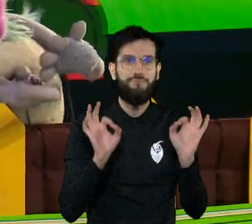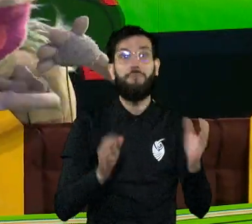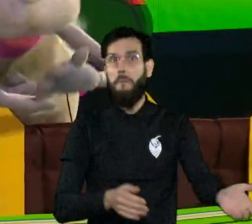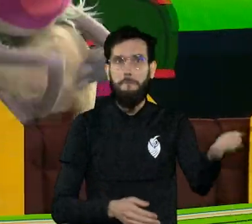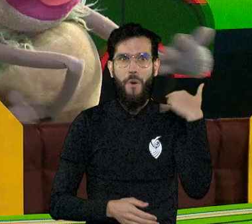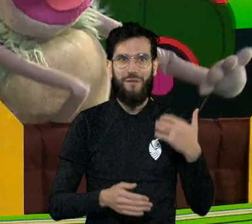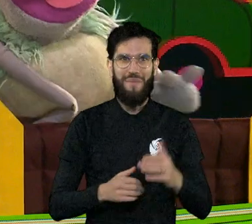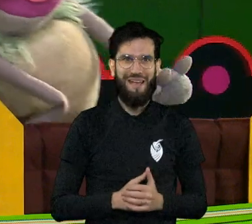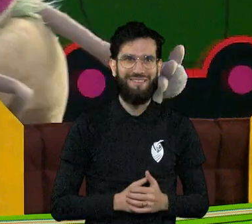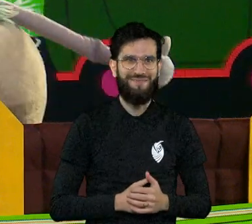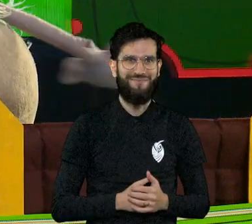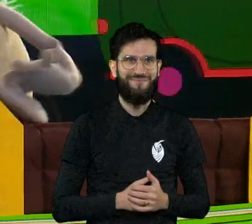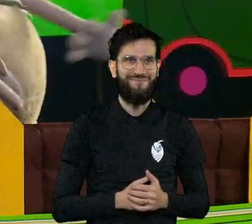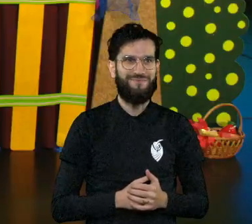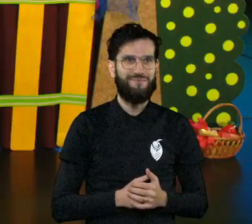poďme na to.